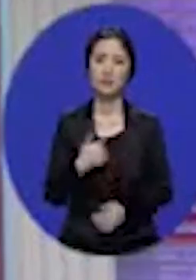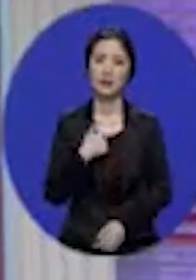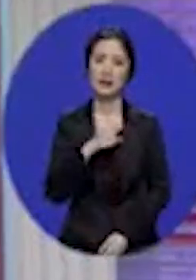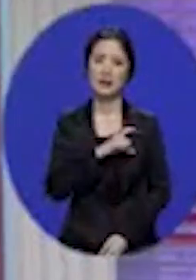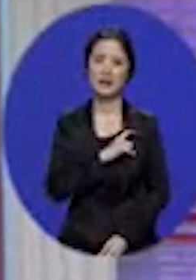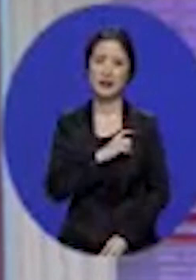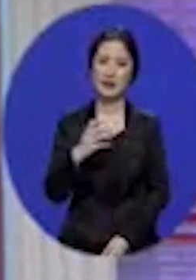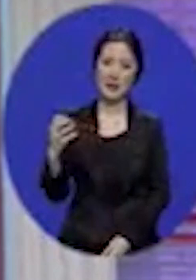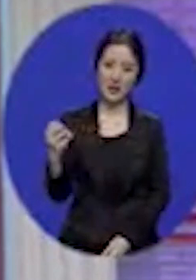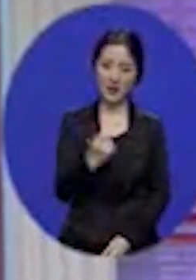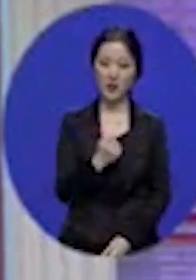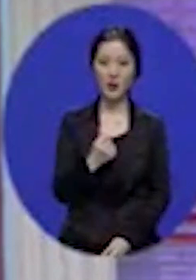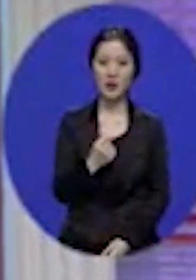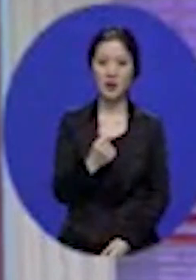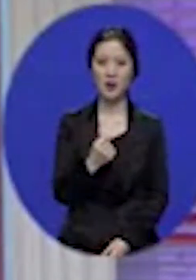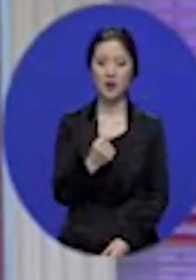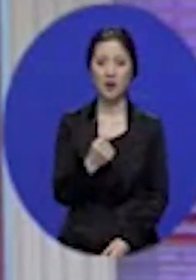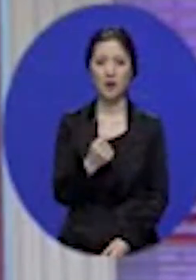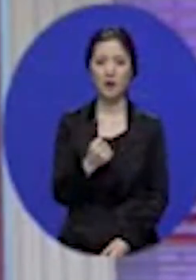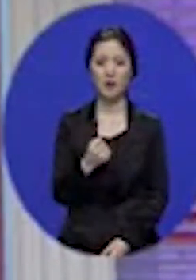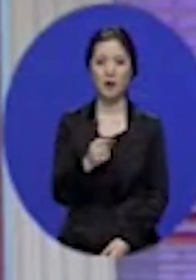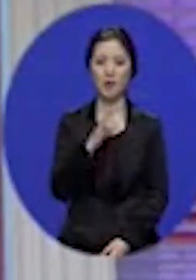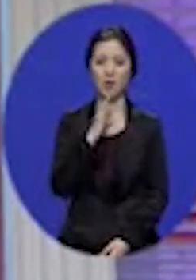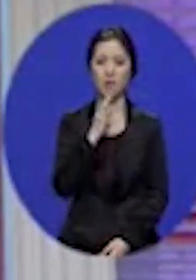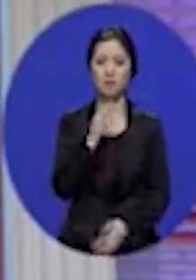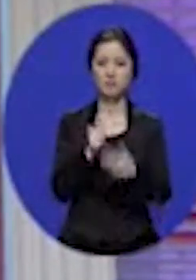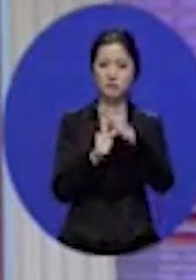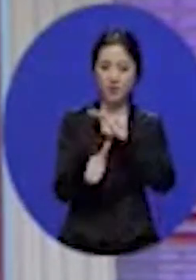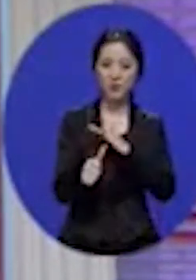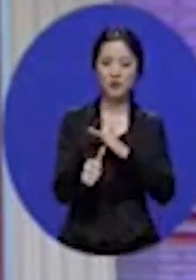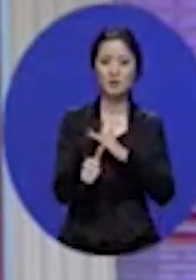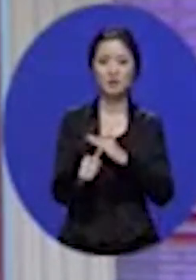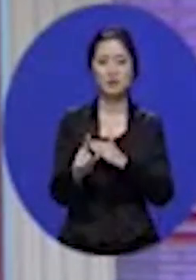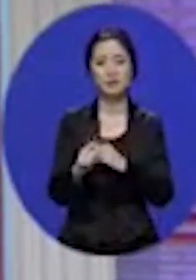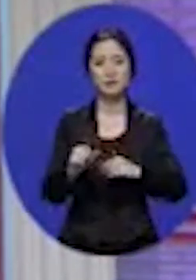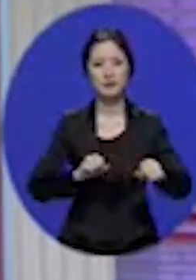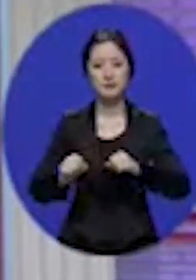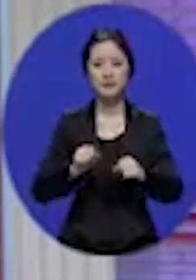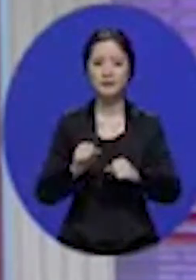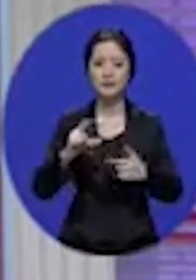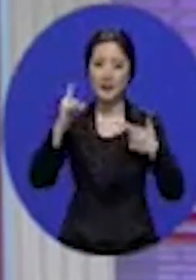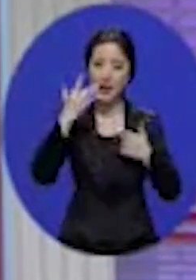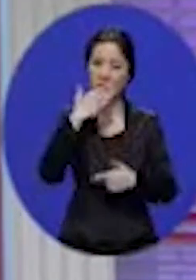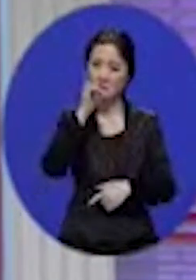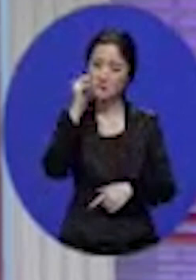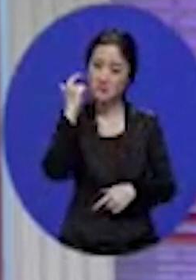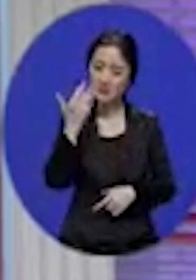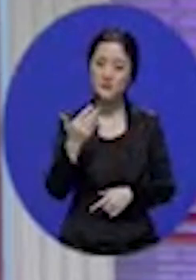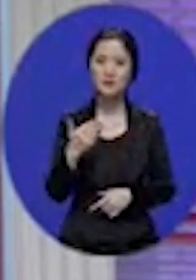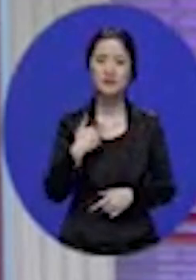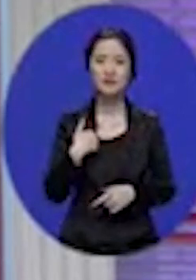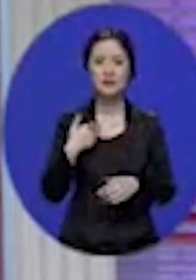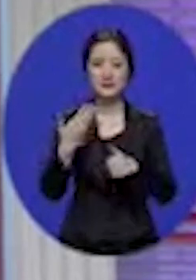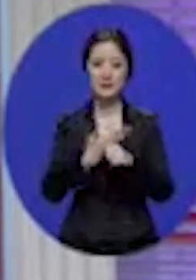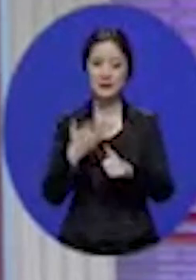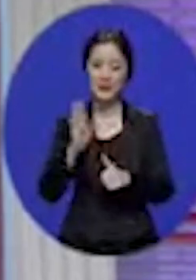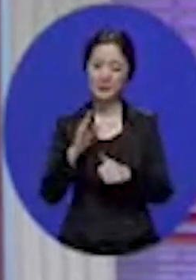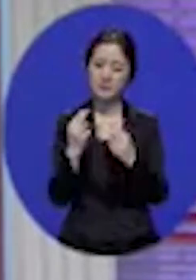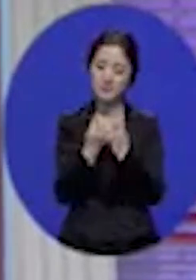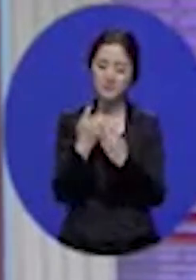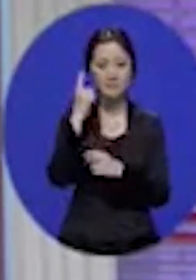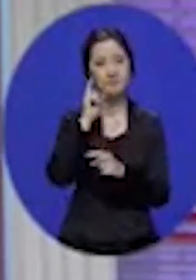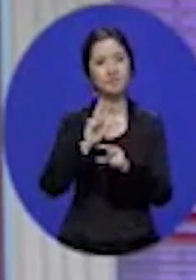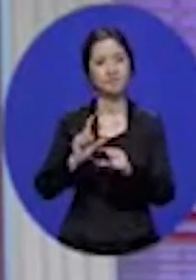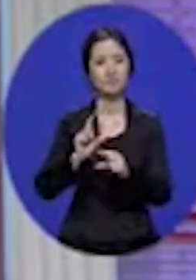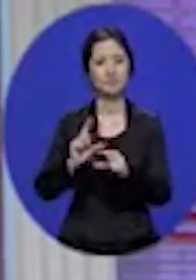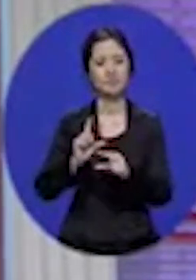이름을 어떤 임팩트 있게 남길 수 있을까. 그리고 좀 더 오랫동안 방송할 수 있을까를 또 고민하기 시작합니다.